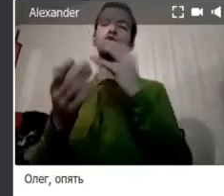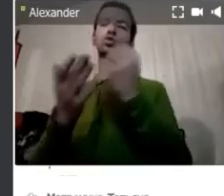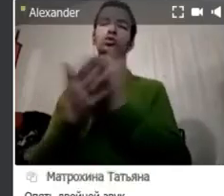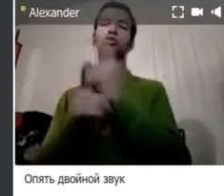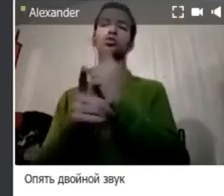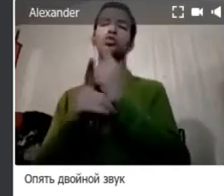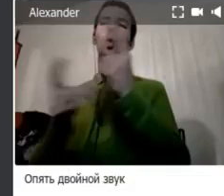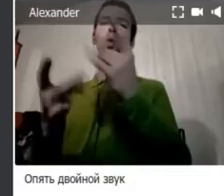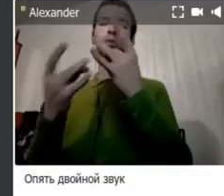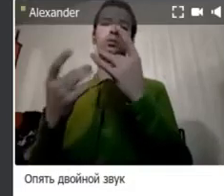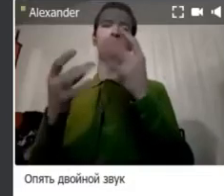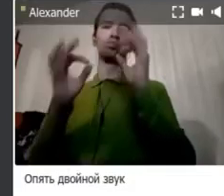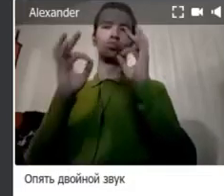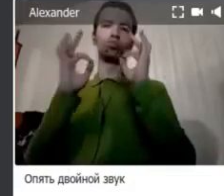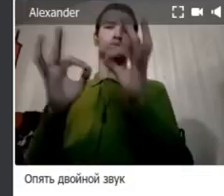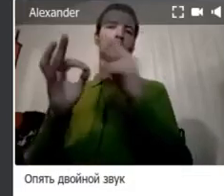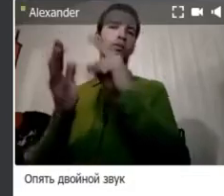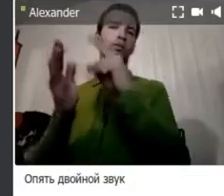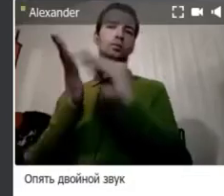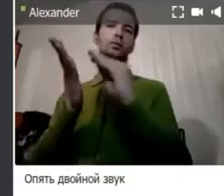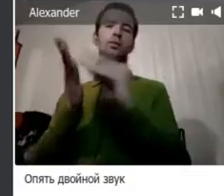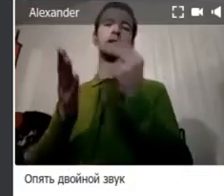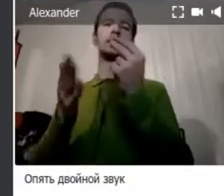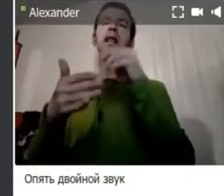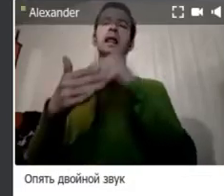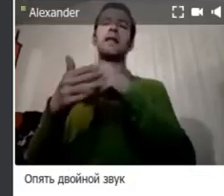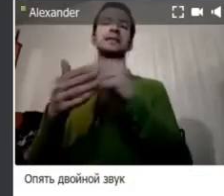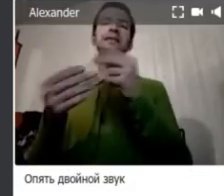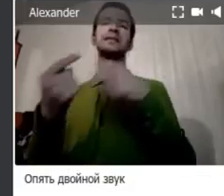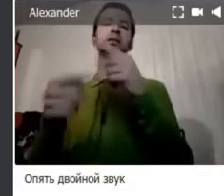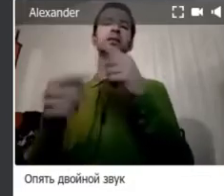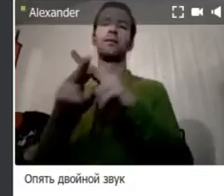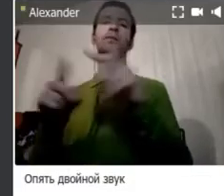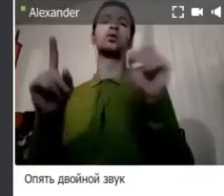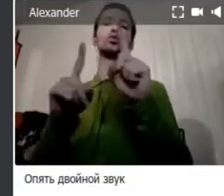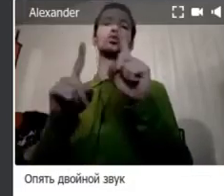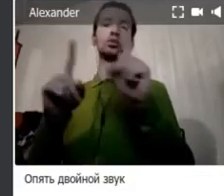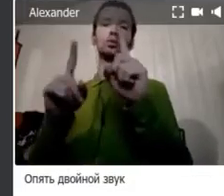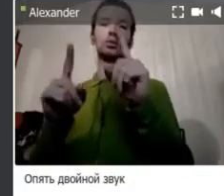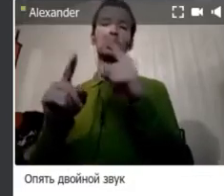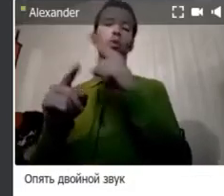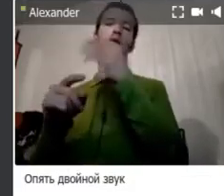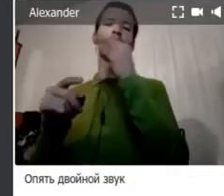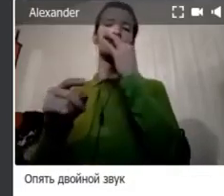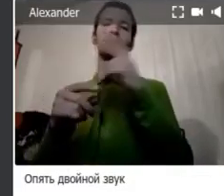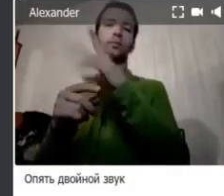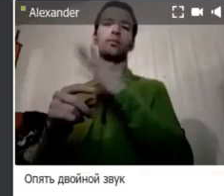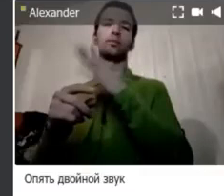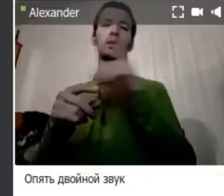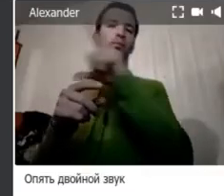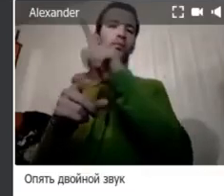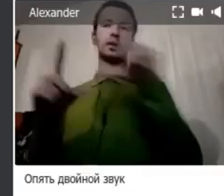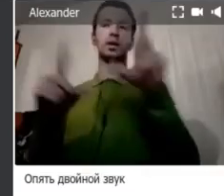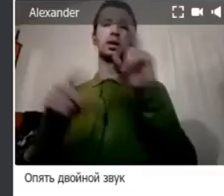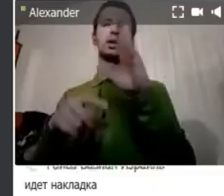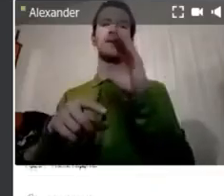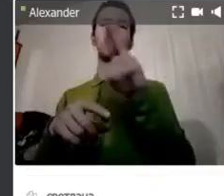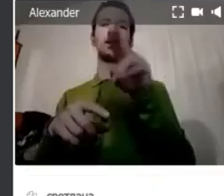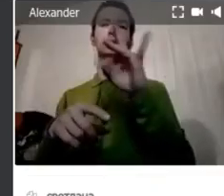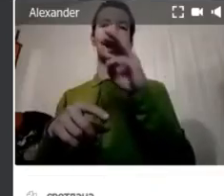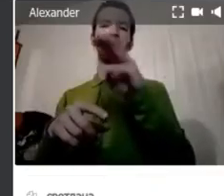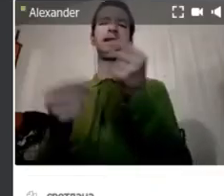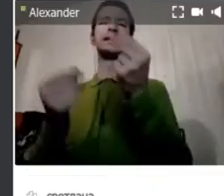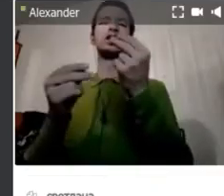это с помощью квадранта денежного потока. Вот этот квадрант, да, 4 сектора,